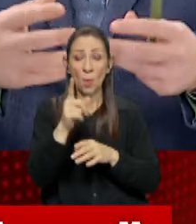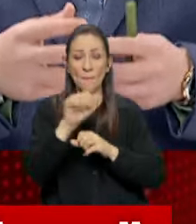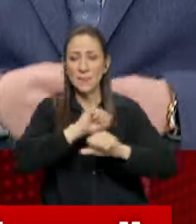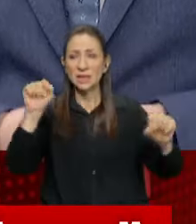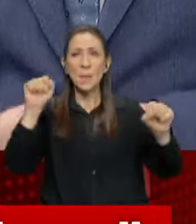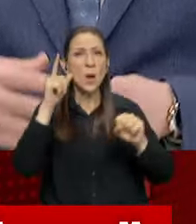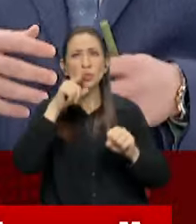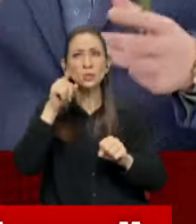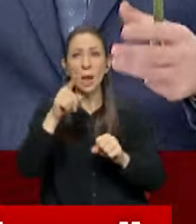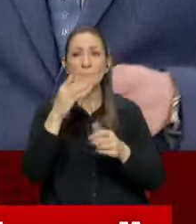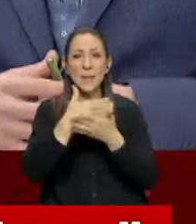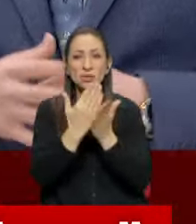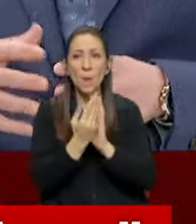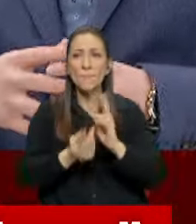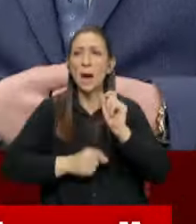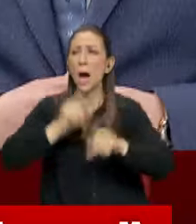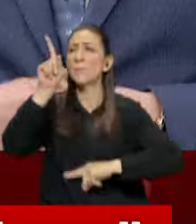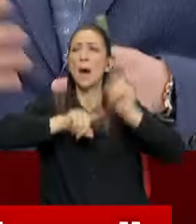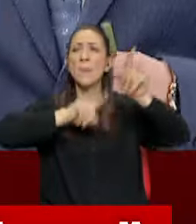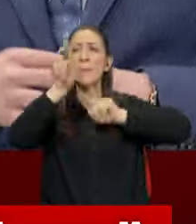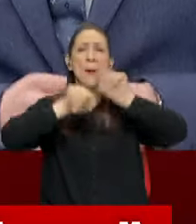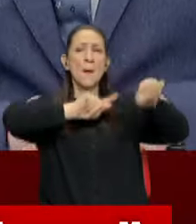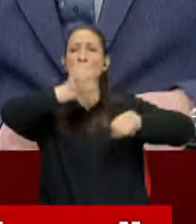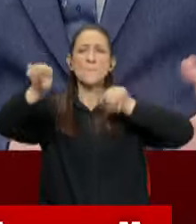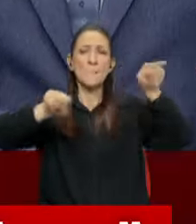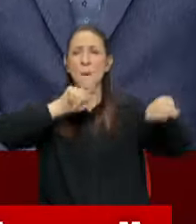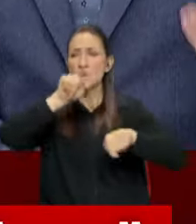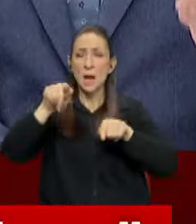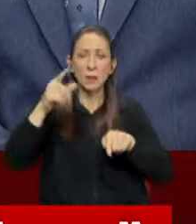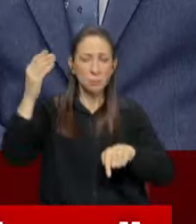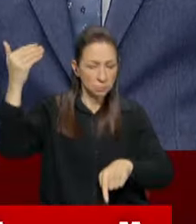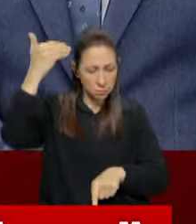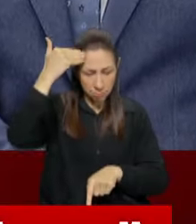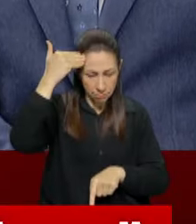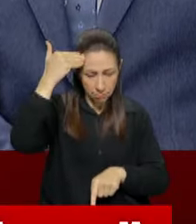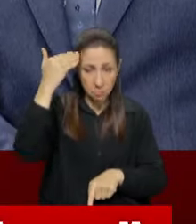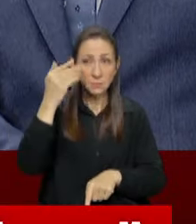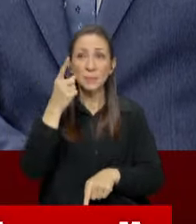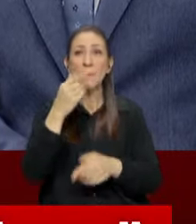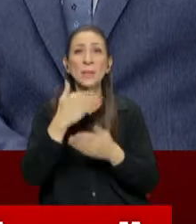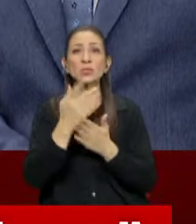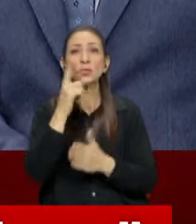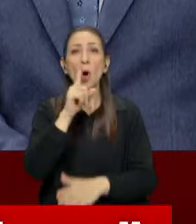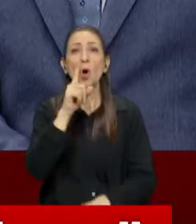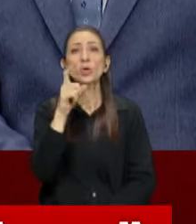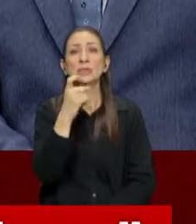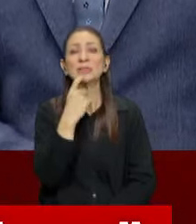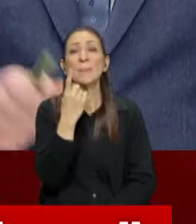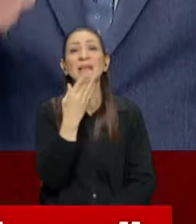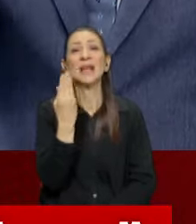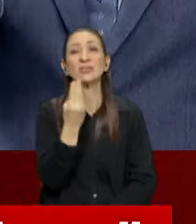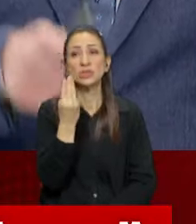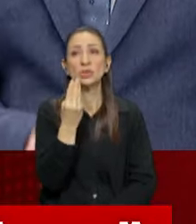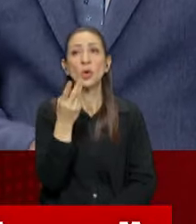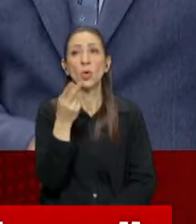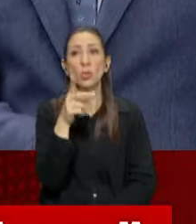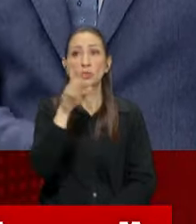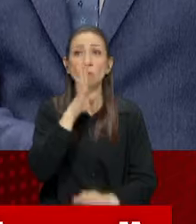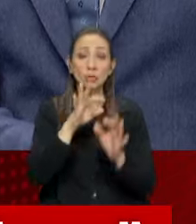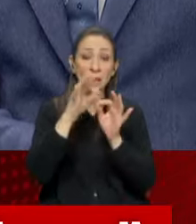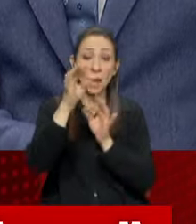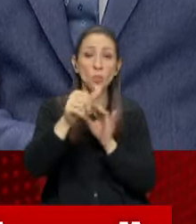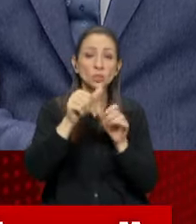patlamalar sırasında parçalar, enkaz parçaları etrafa yayıldı. Başına isabet eden bir parça nedeniyle de 19 yaşında bir genç ölüm onu 400